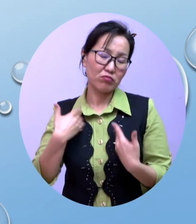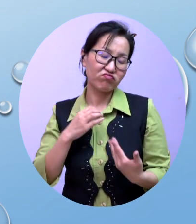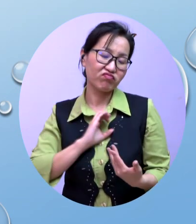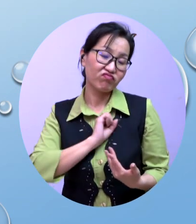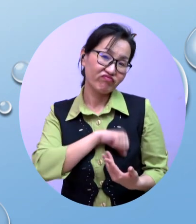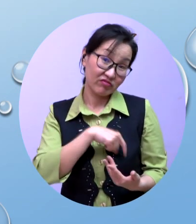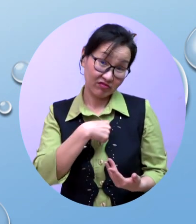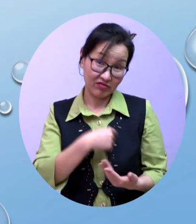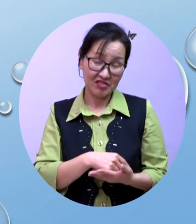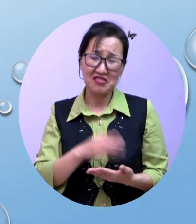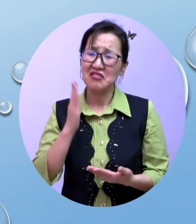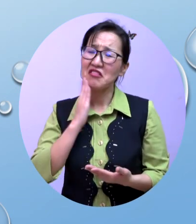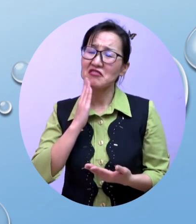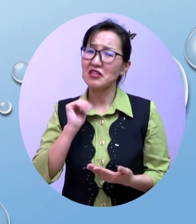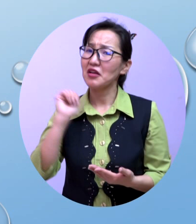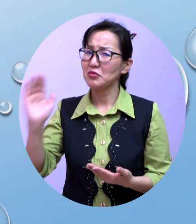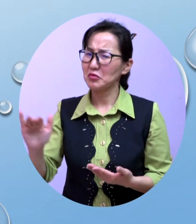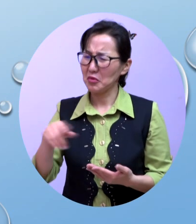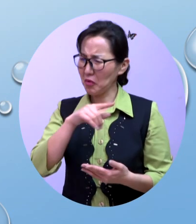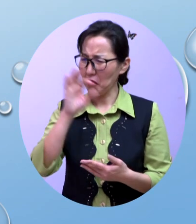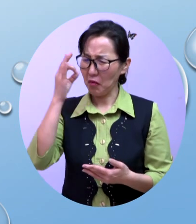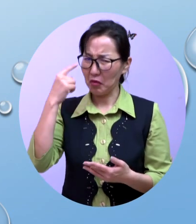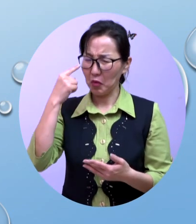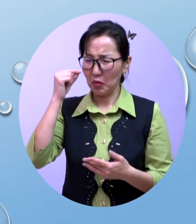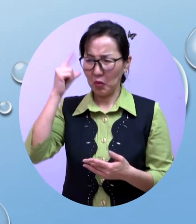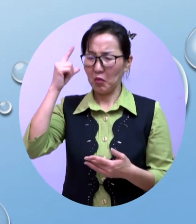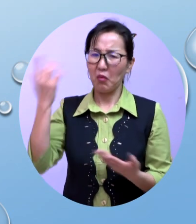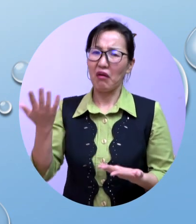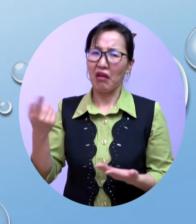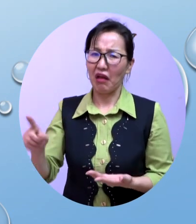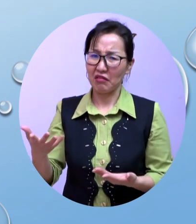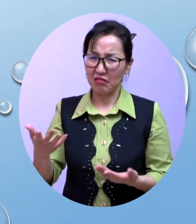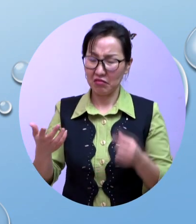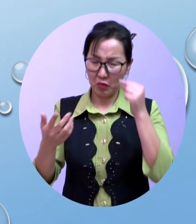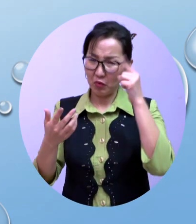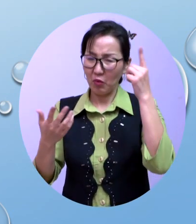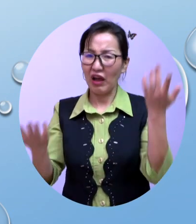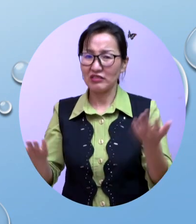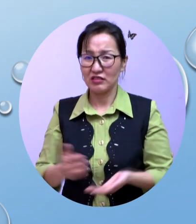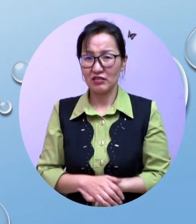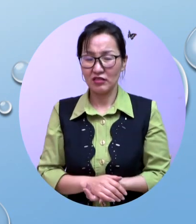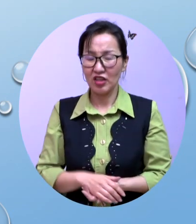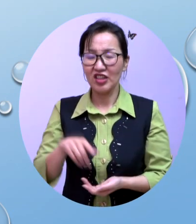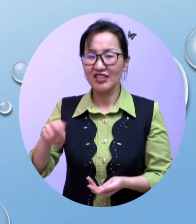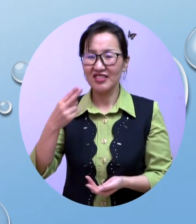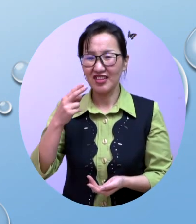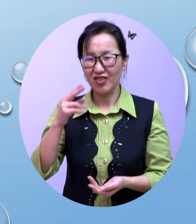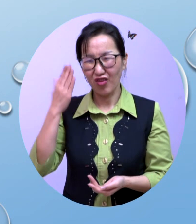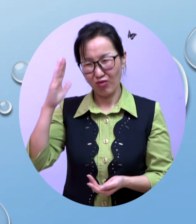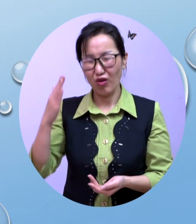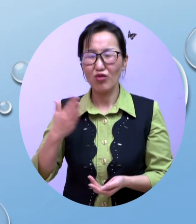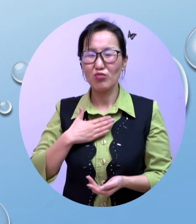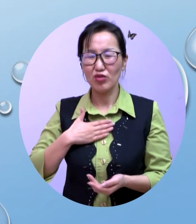байлаа. Тэр ээжээсээ "Өвөө яагаад өрөөс нь нүдээ нээдгүй юм бэ?" гэж асуухад ээж нь "Дэнзэн өвөө